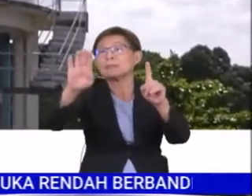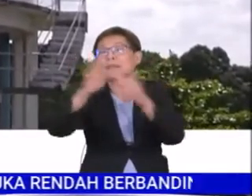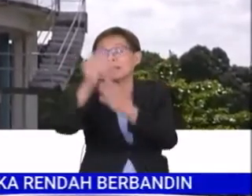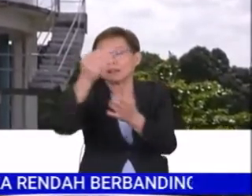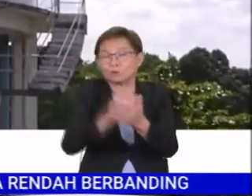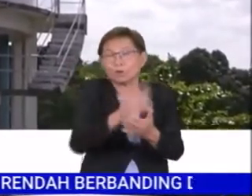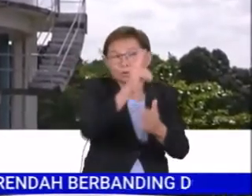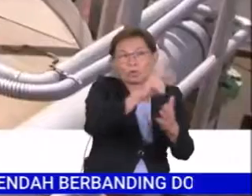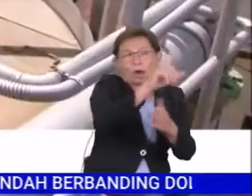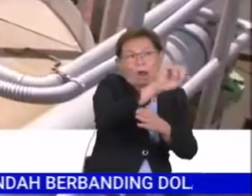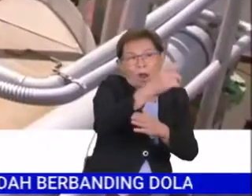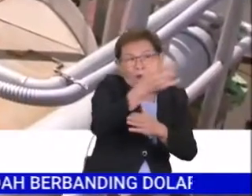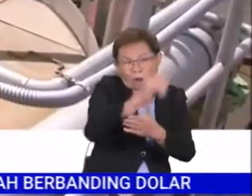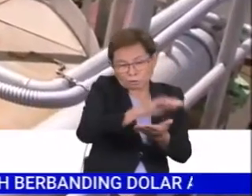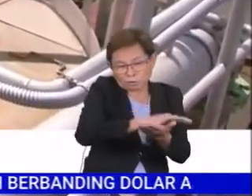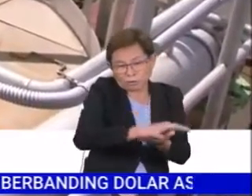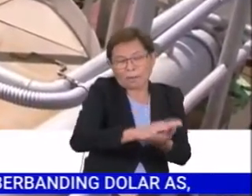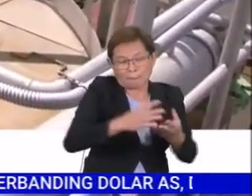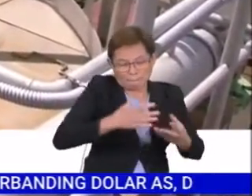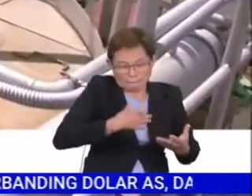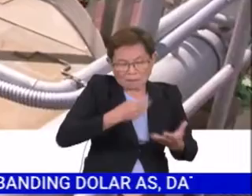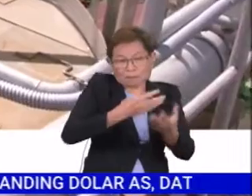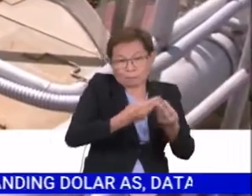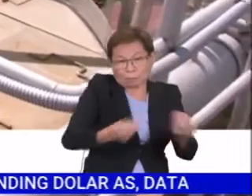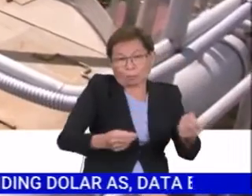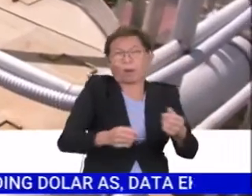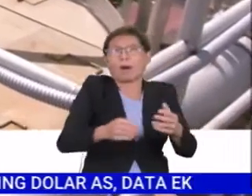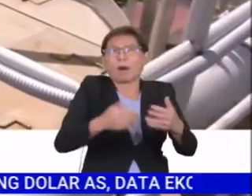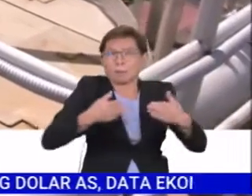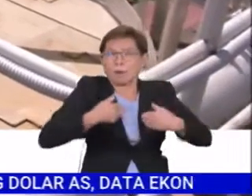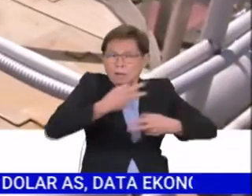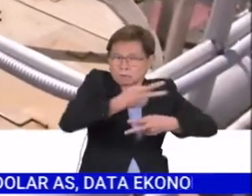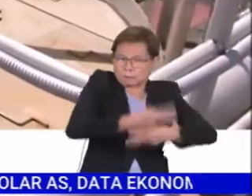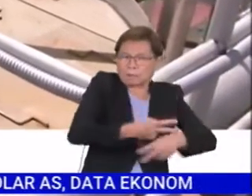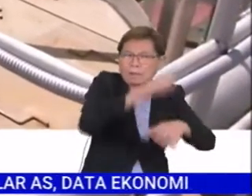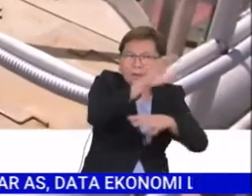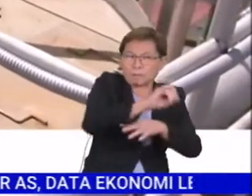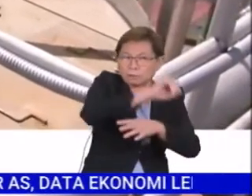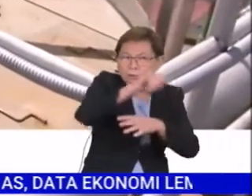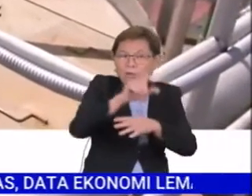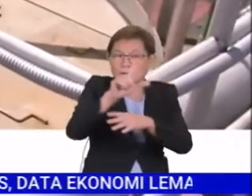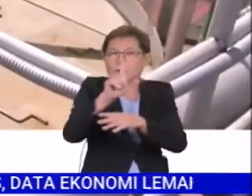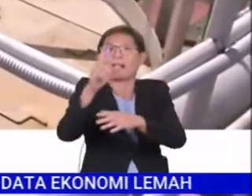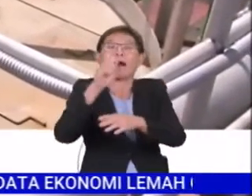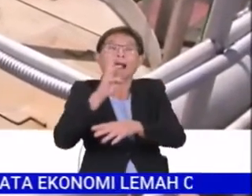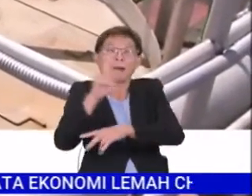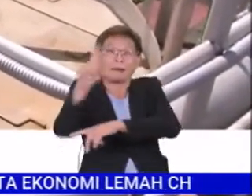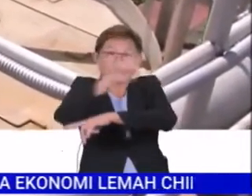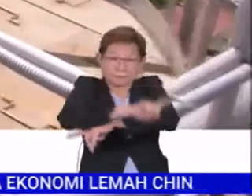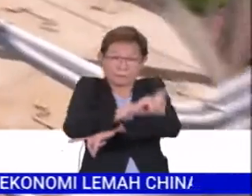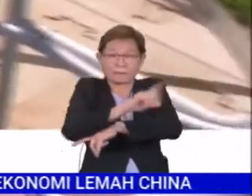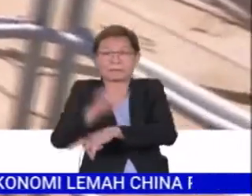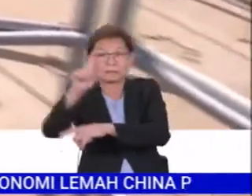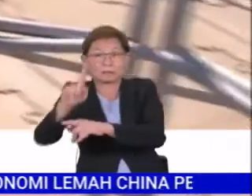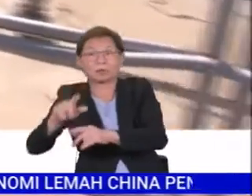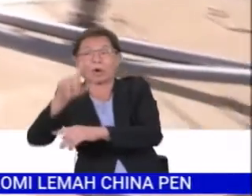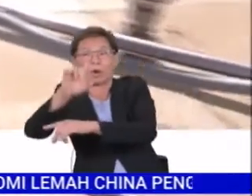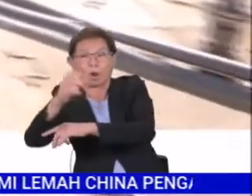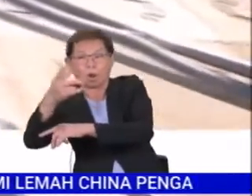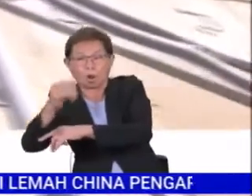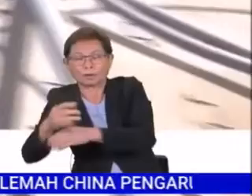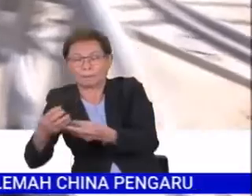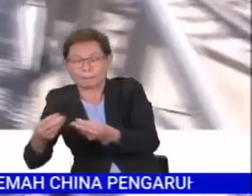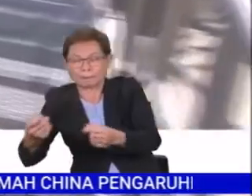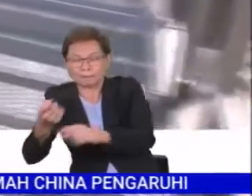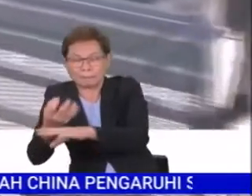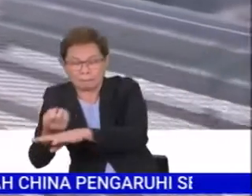sedang dibangunkan di kawasan pasir putih dengan capacity sehingga 50juta liter air sehari dan satu lagi di pasir